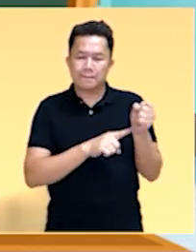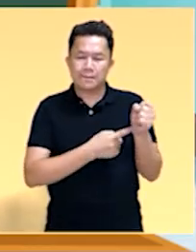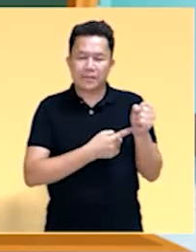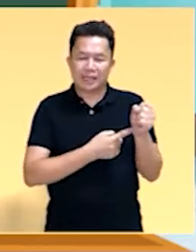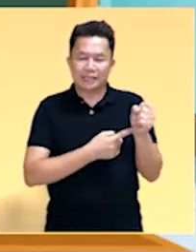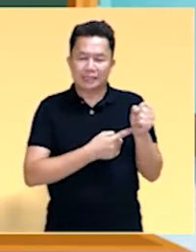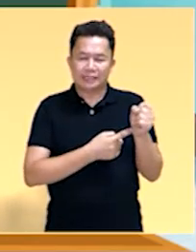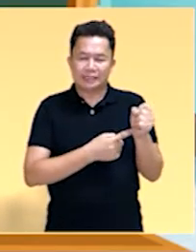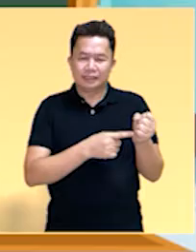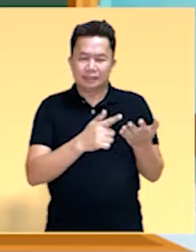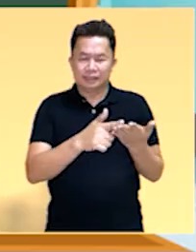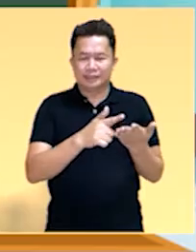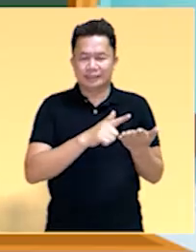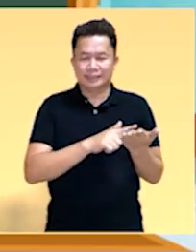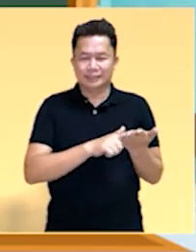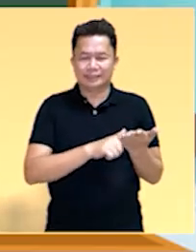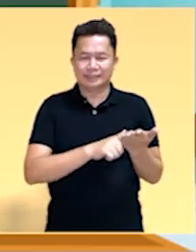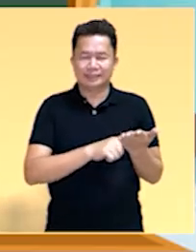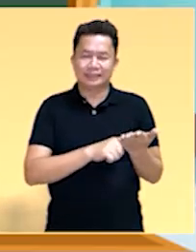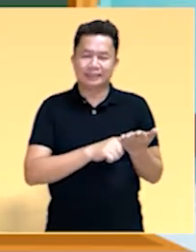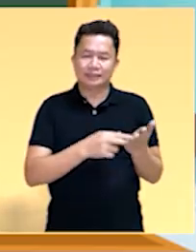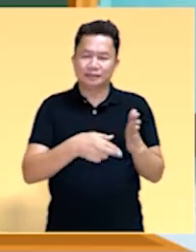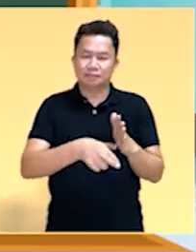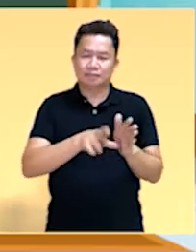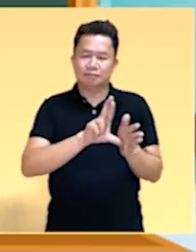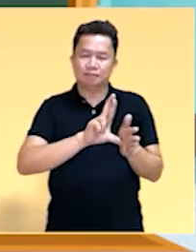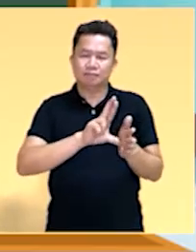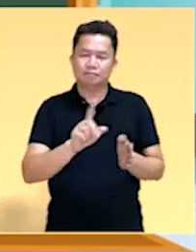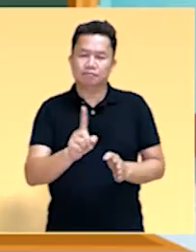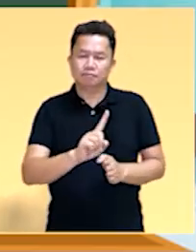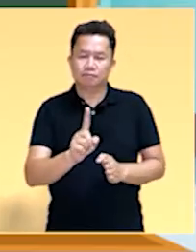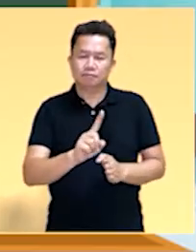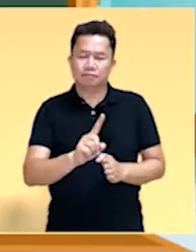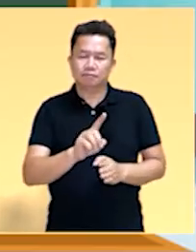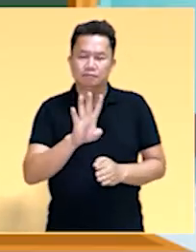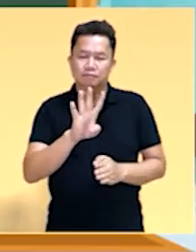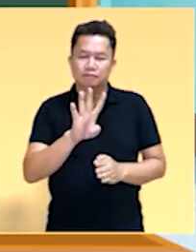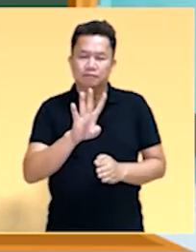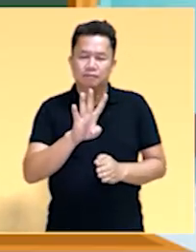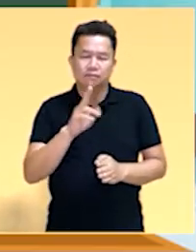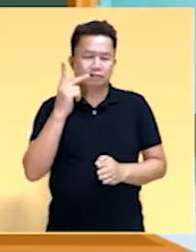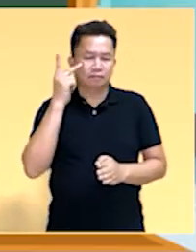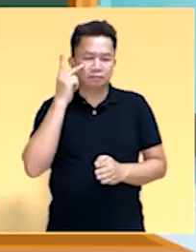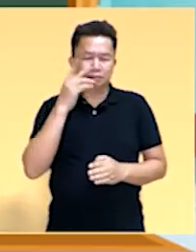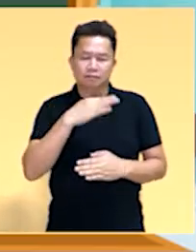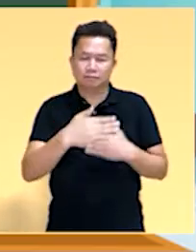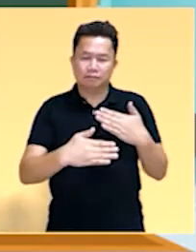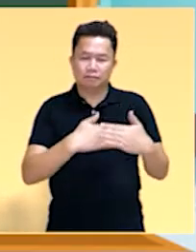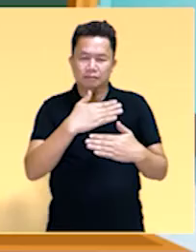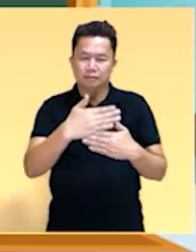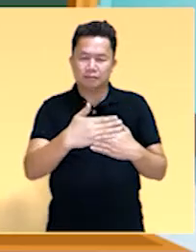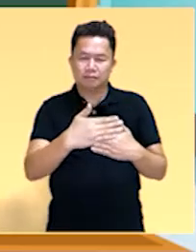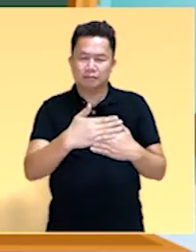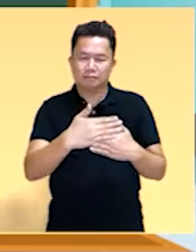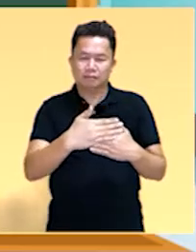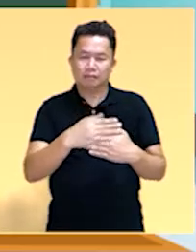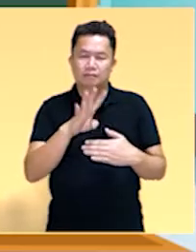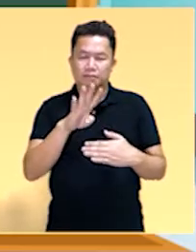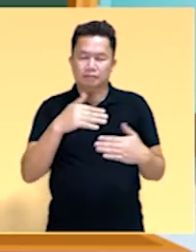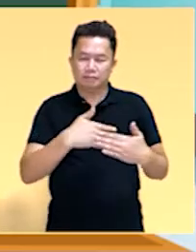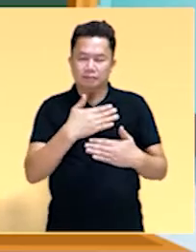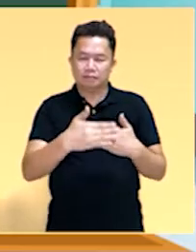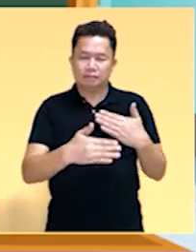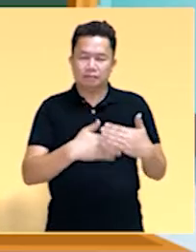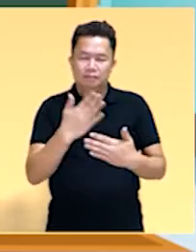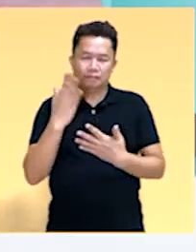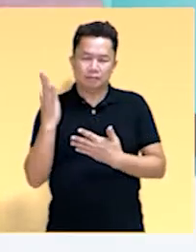simulan ang aralin na ito, balikan natin kung ano ang Polya's 4-step procedure at ang apat na hakbang